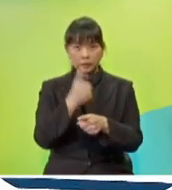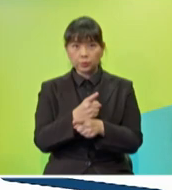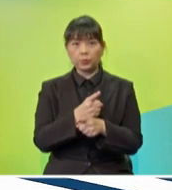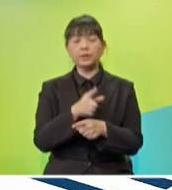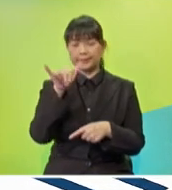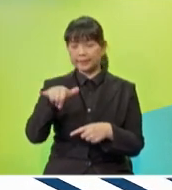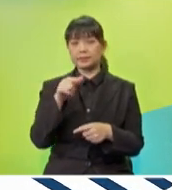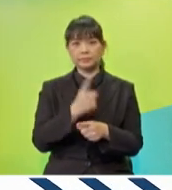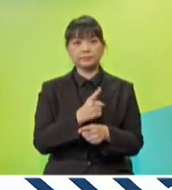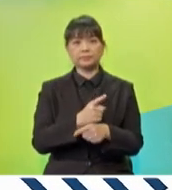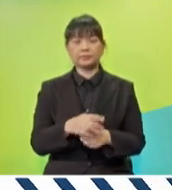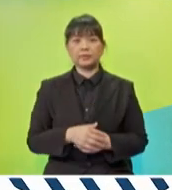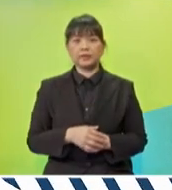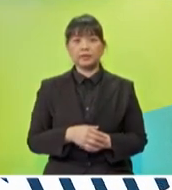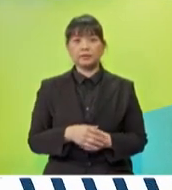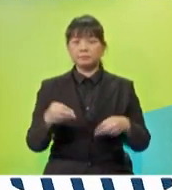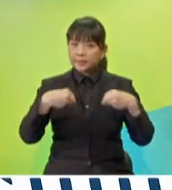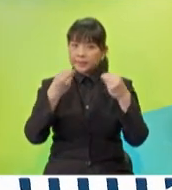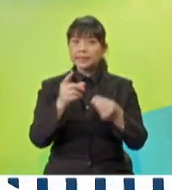ya betul juga bagilah